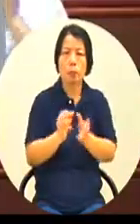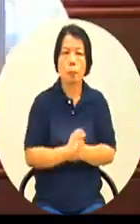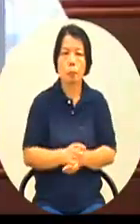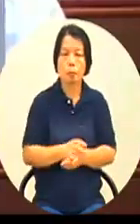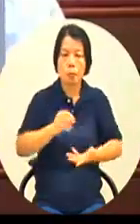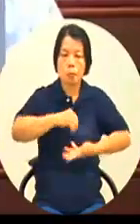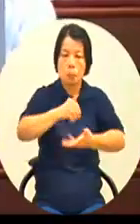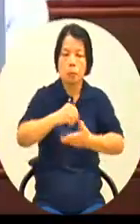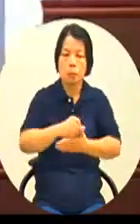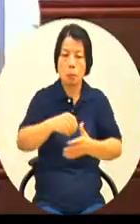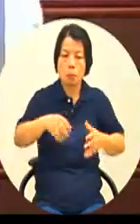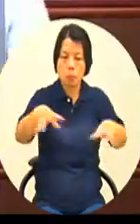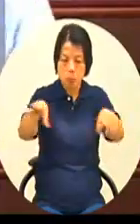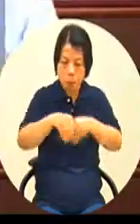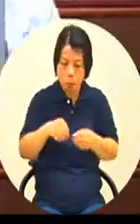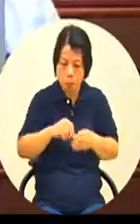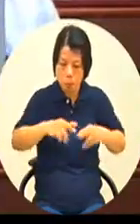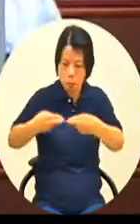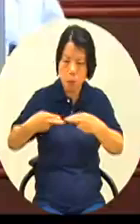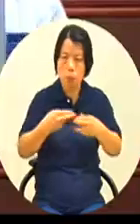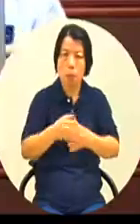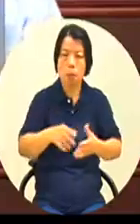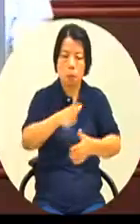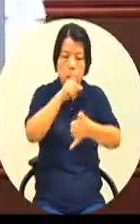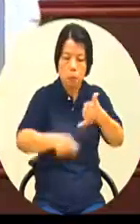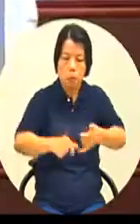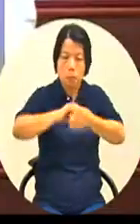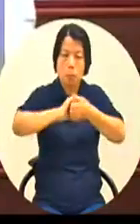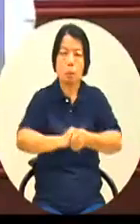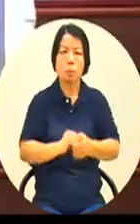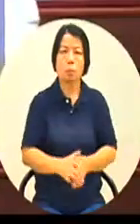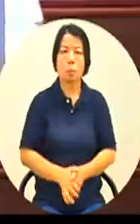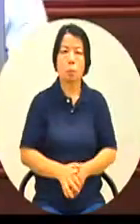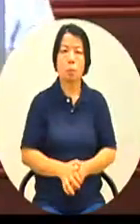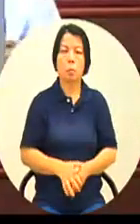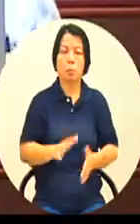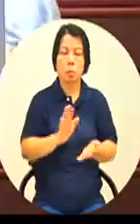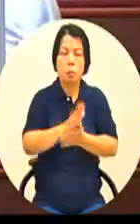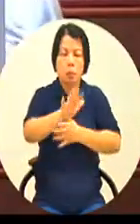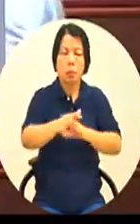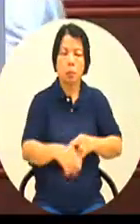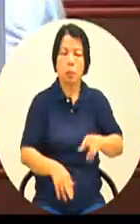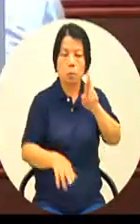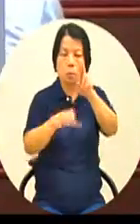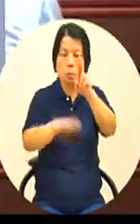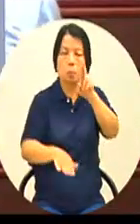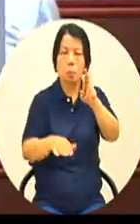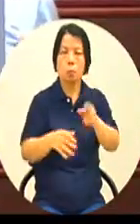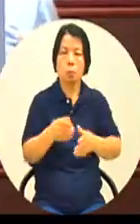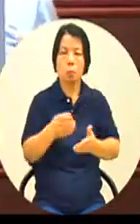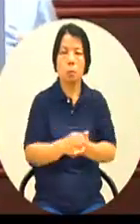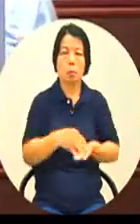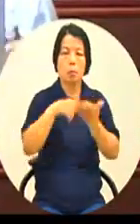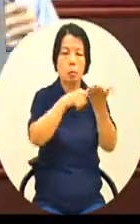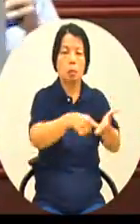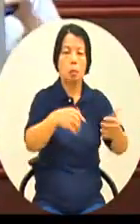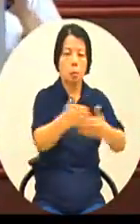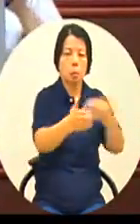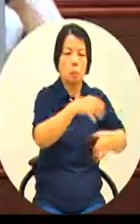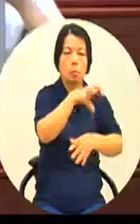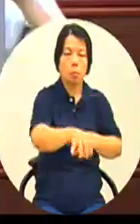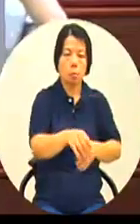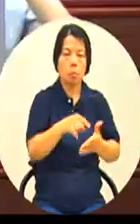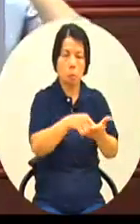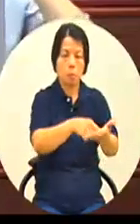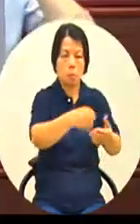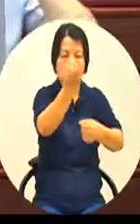意见把它做修正，就可以定案做期末报告。期末报告大概预计年底我们就会送交通部去争取这个